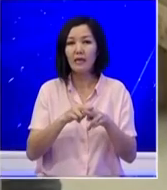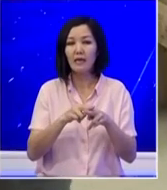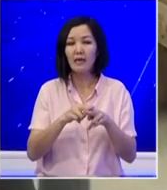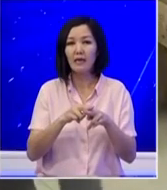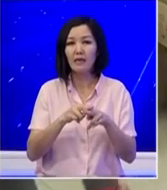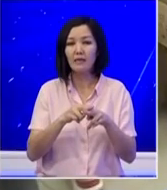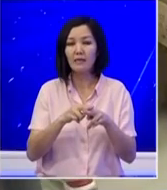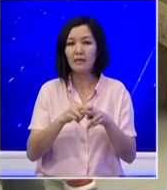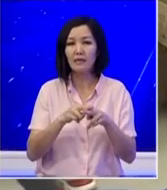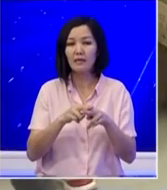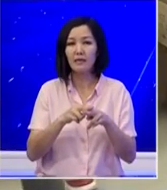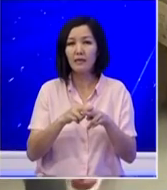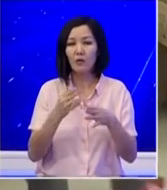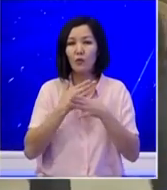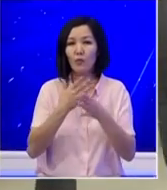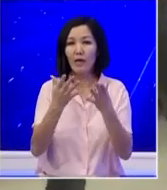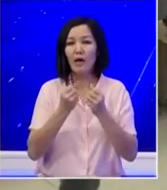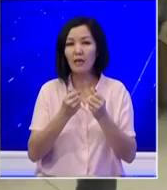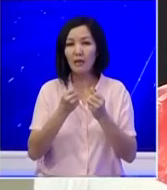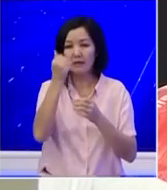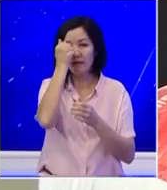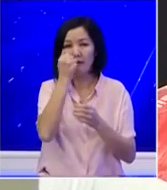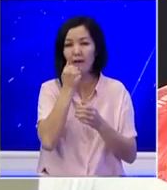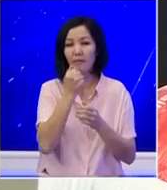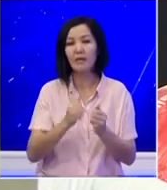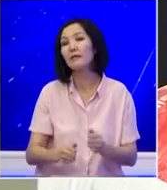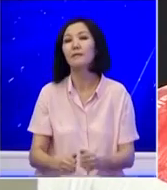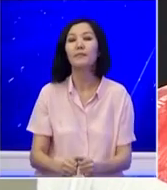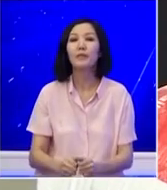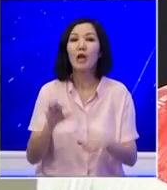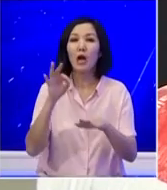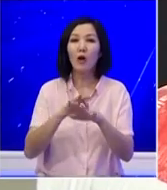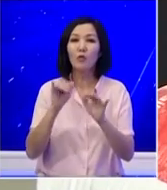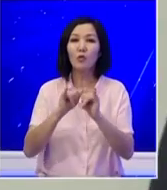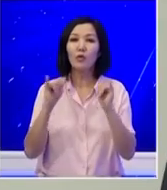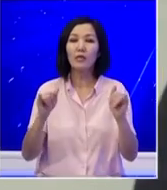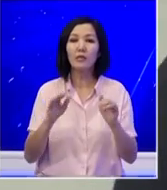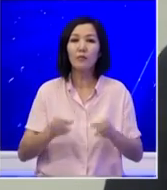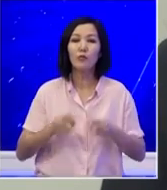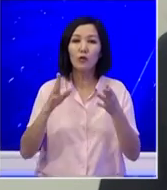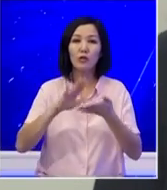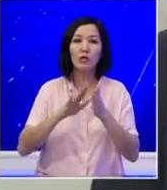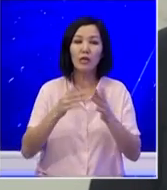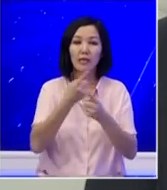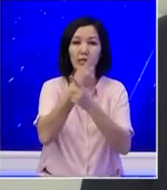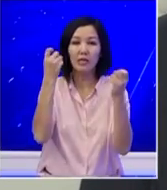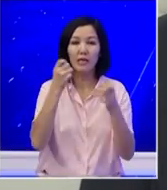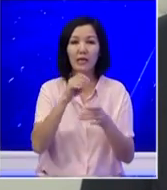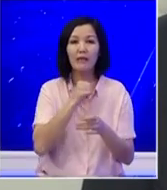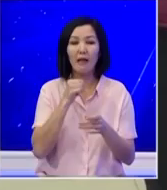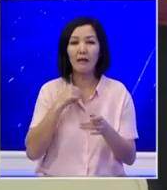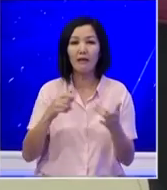аналардан атынан алғысын айтқым келеді. Ел ішінде індет тарап төтенше жағдай жарияланғалы талғарлық кәсіпкерлер